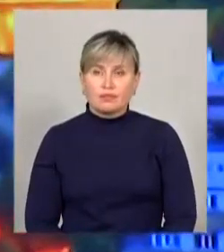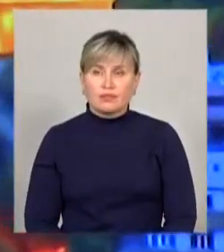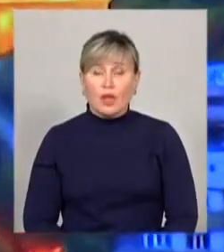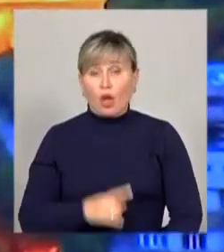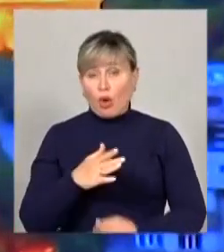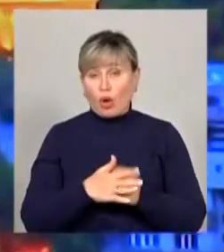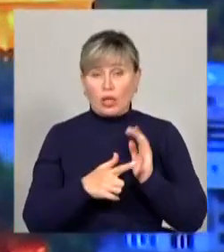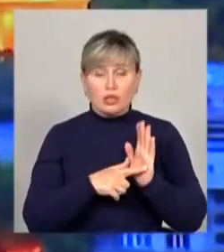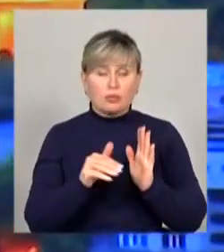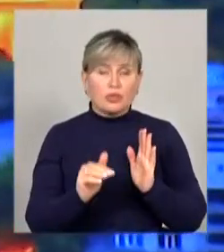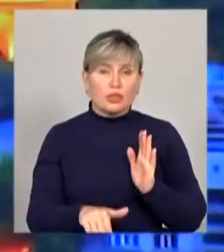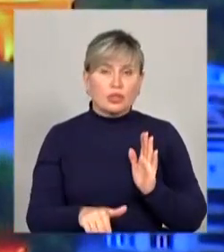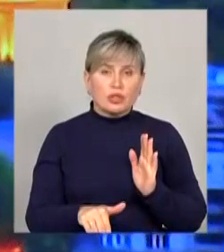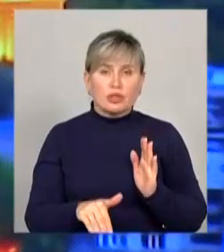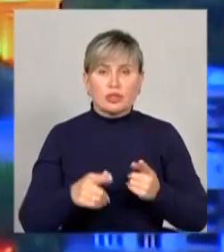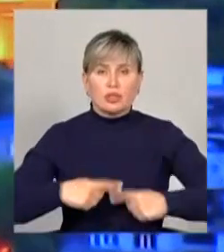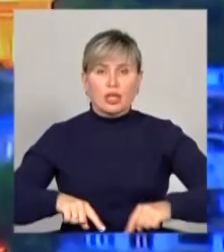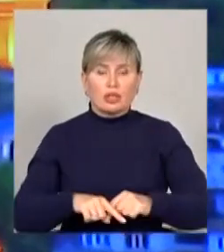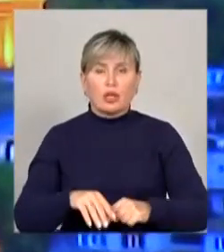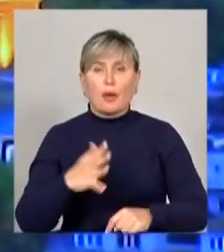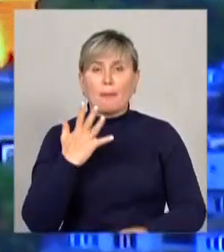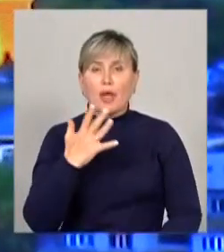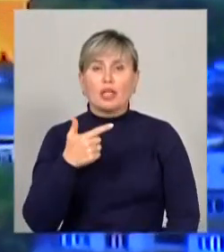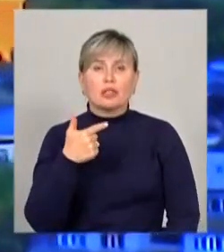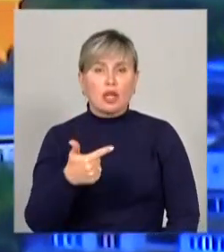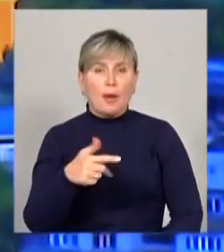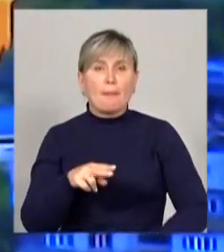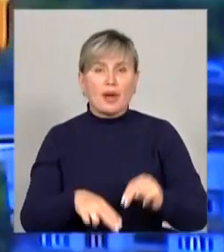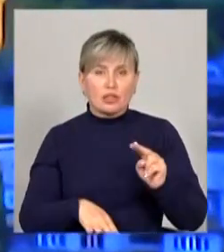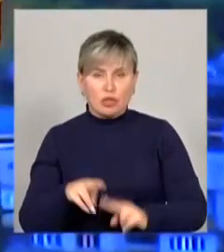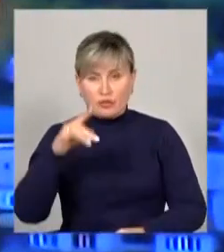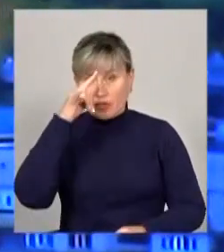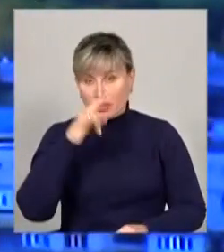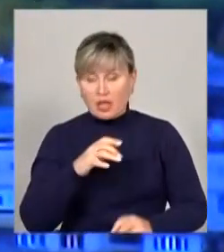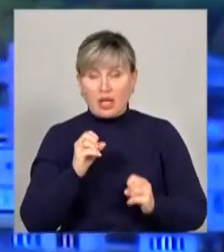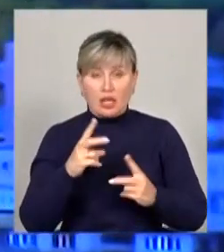Около 7 тысяч базовых станций 5G построят в Казахстане. Как сообщили в